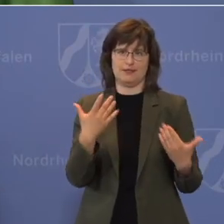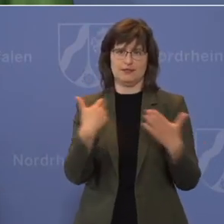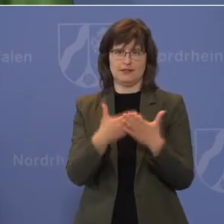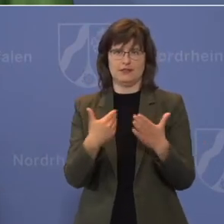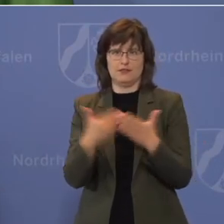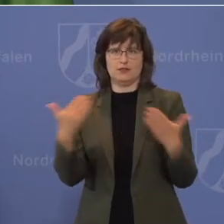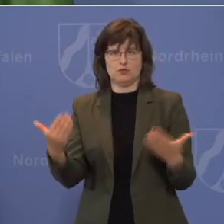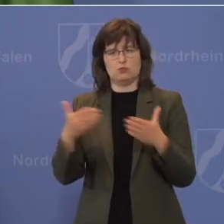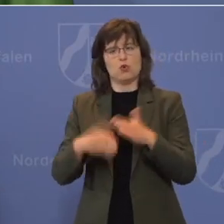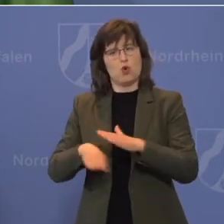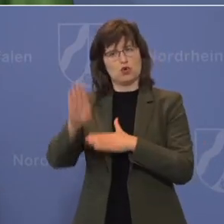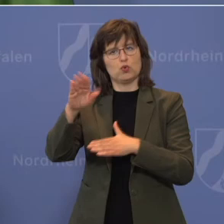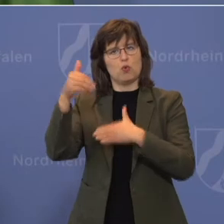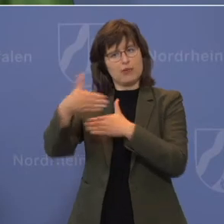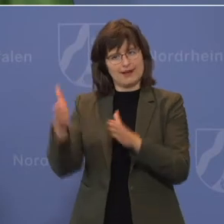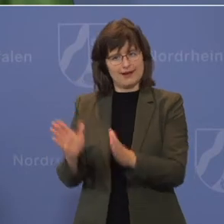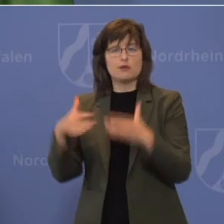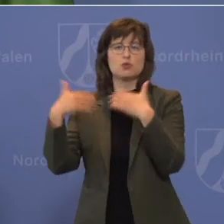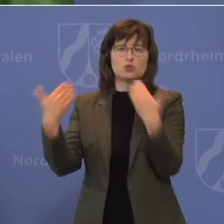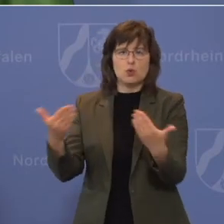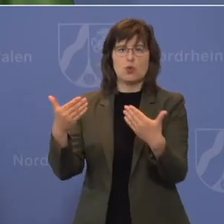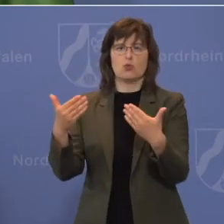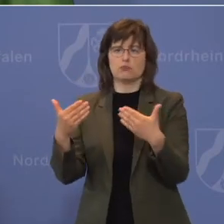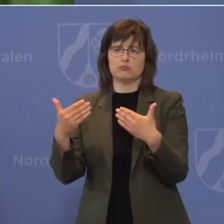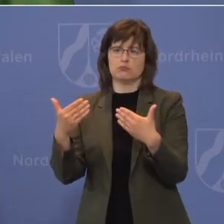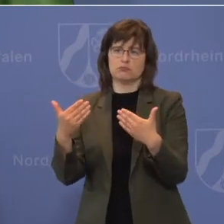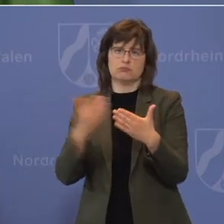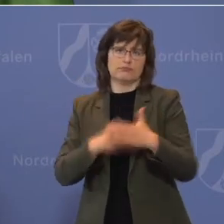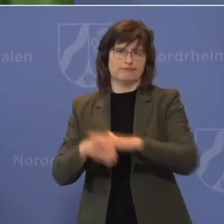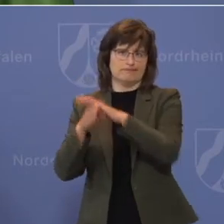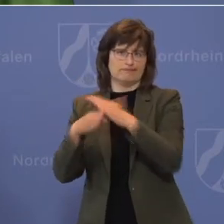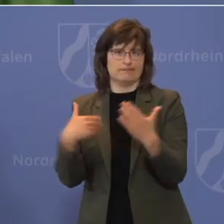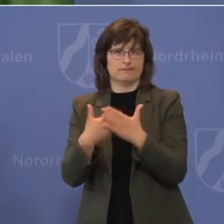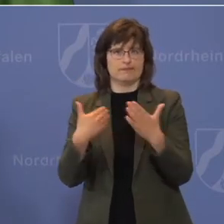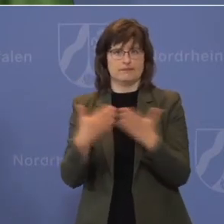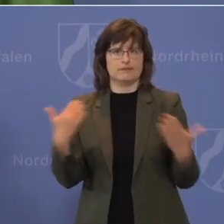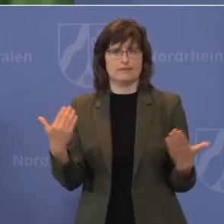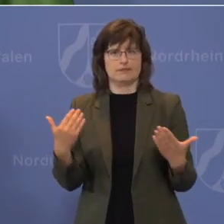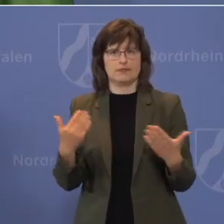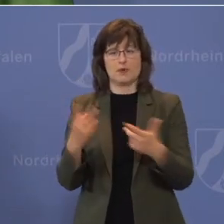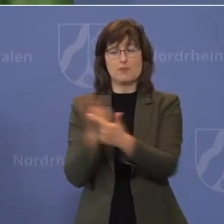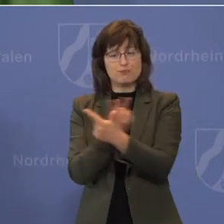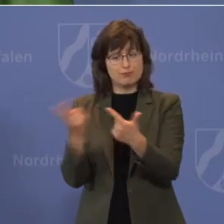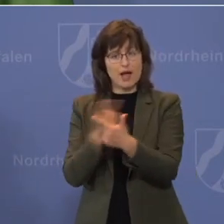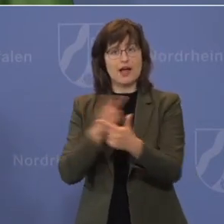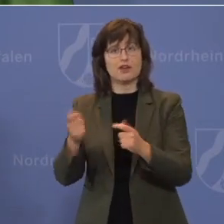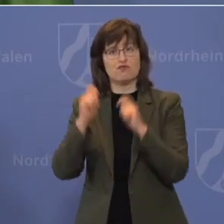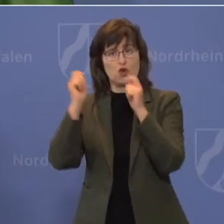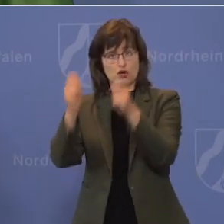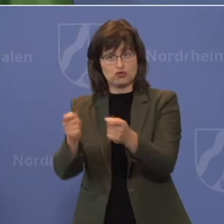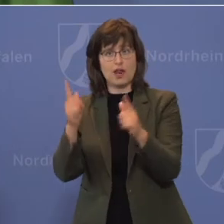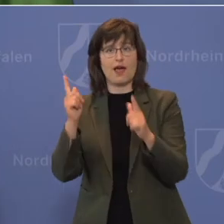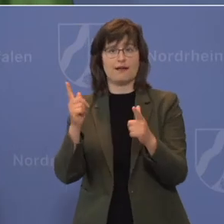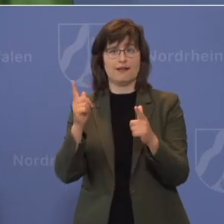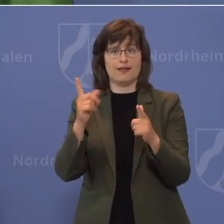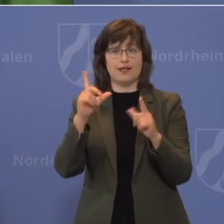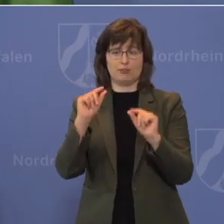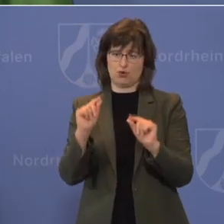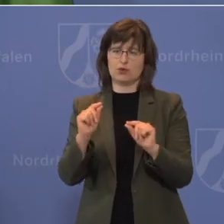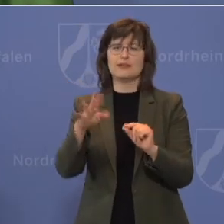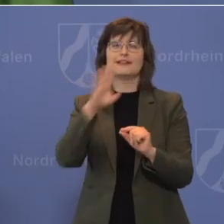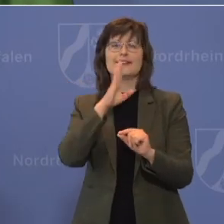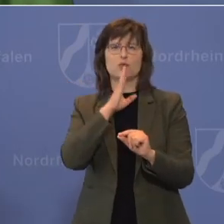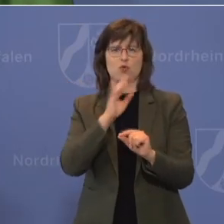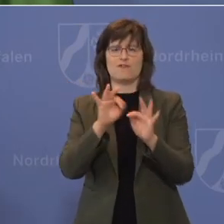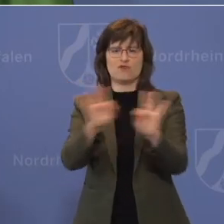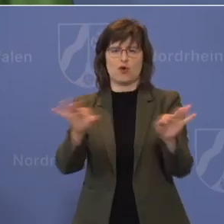sich insgesamt unsere Forderungen zur Entlastung der Familien durch die beiden Vorschläge auch hinreichend abgedeckt sehe. Darüber